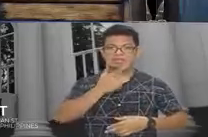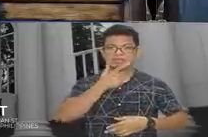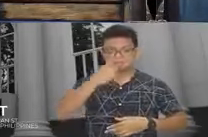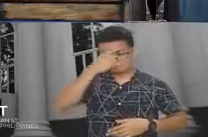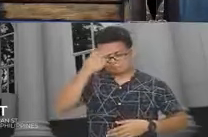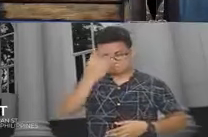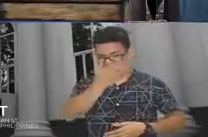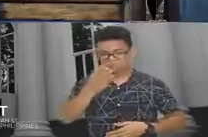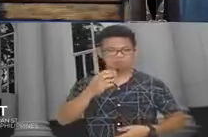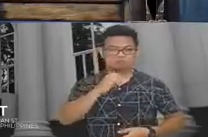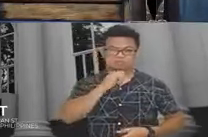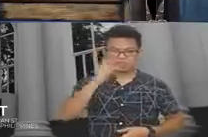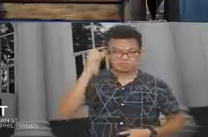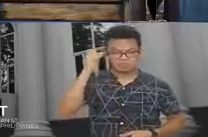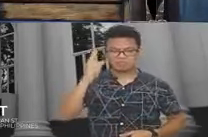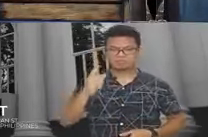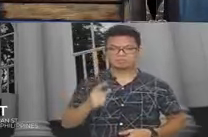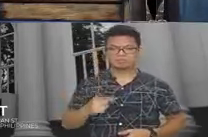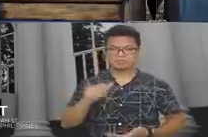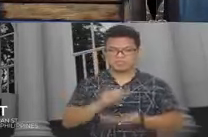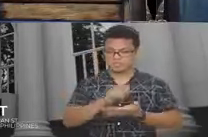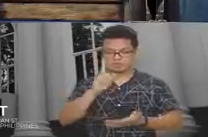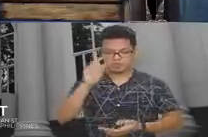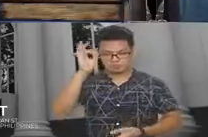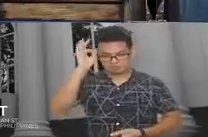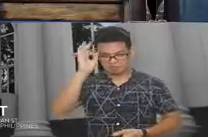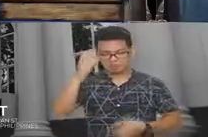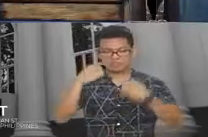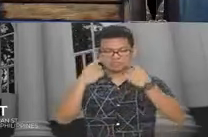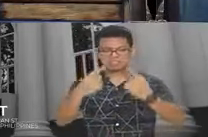Mayo lang hindi mo kasabutan kay ambot lang.